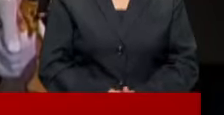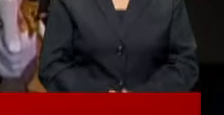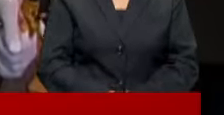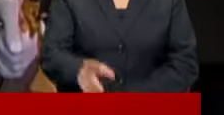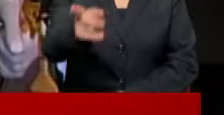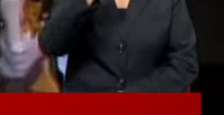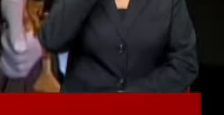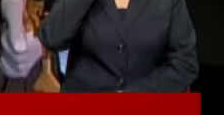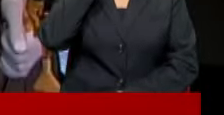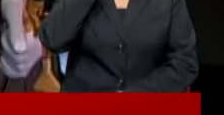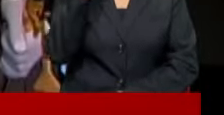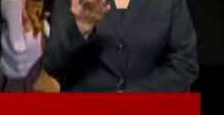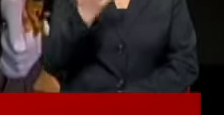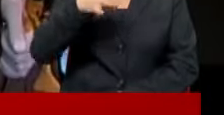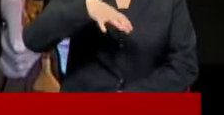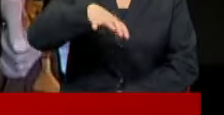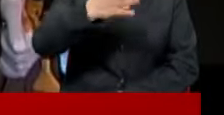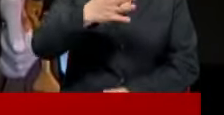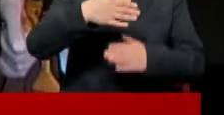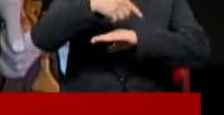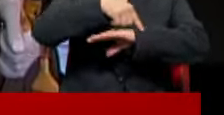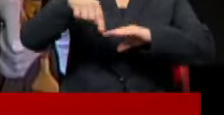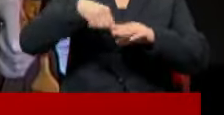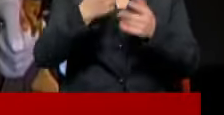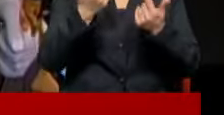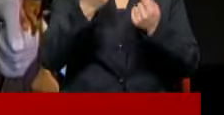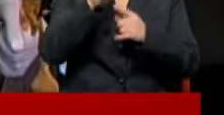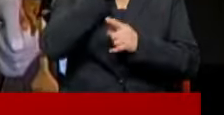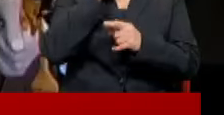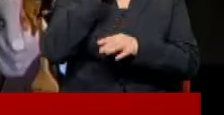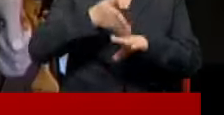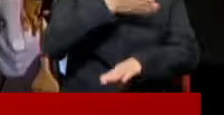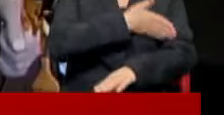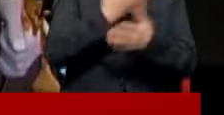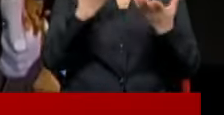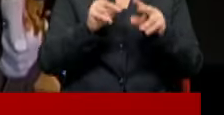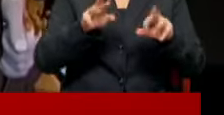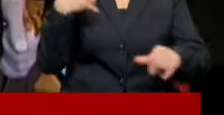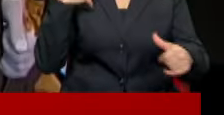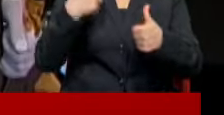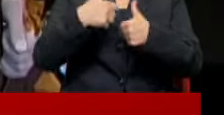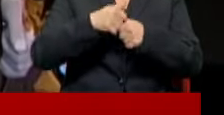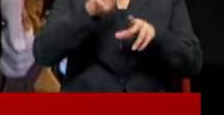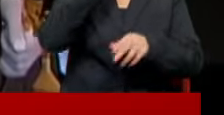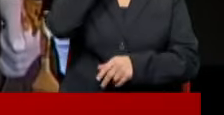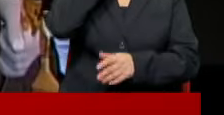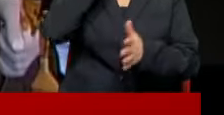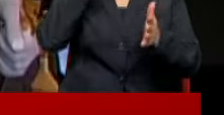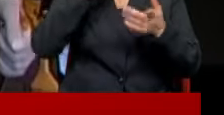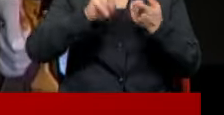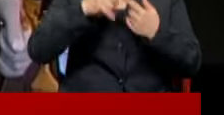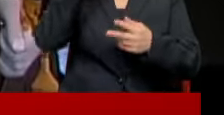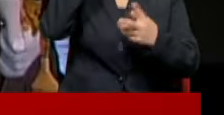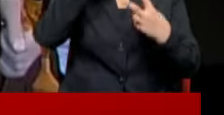Aziz Atatürk, bölgemizde sınırların bir asır evvel olduğu gibi yine kan ve